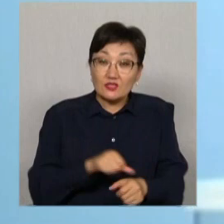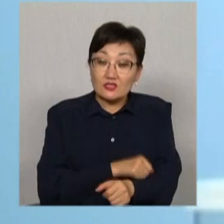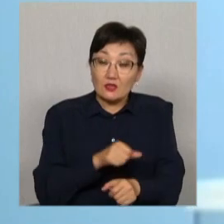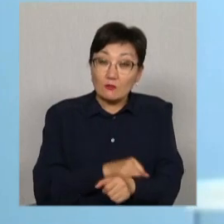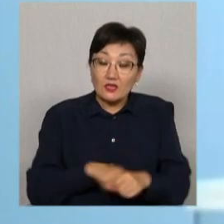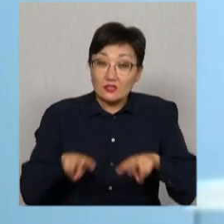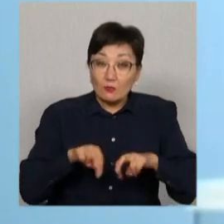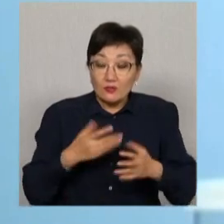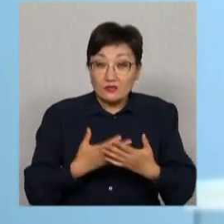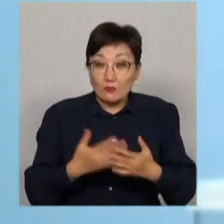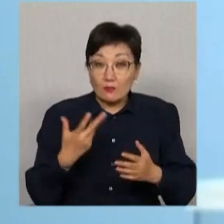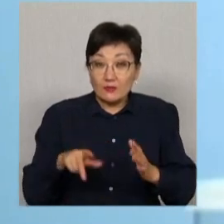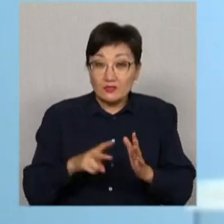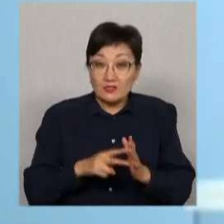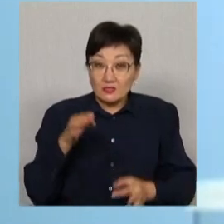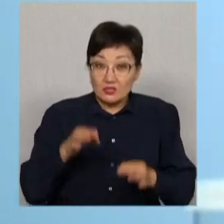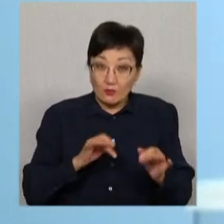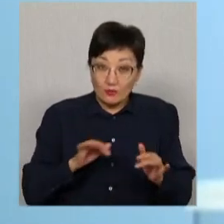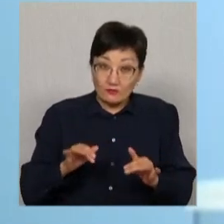расследуется порядка 57 уголовных дел.